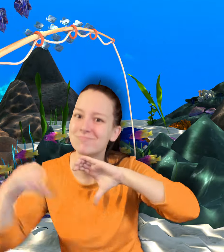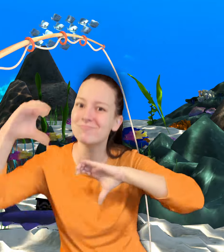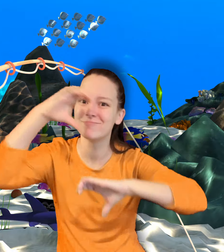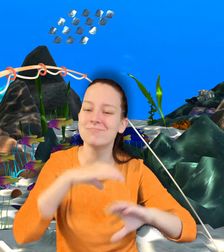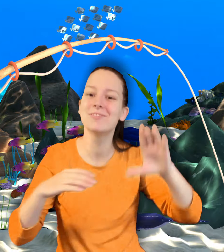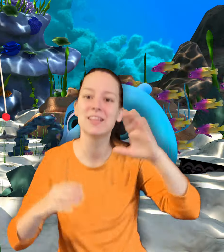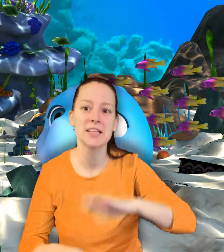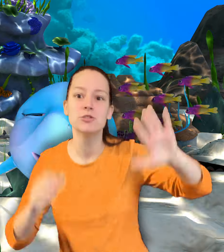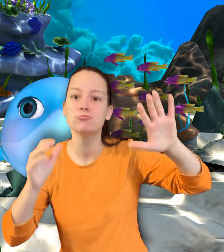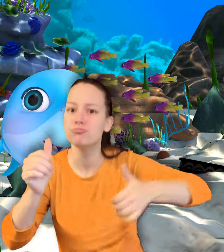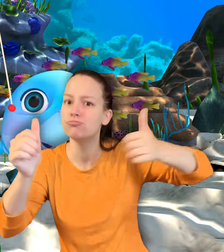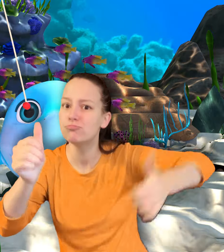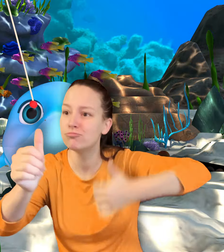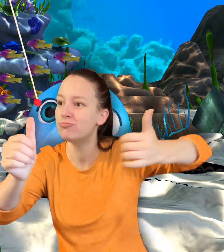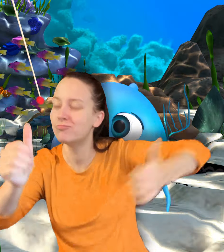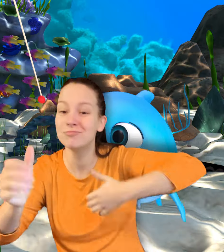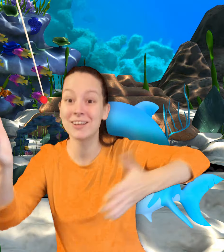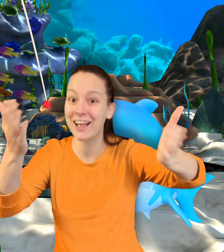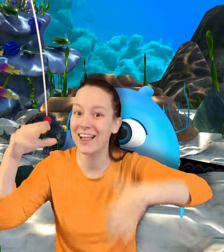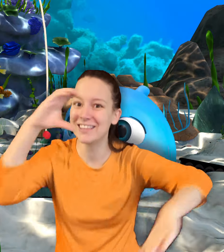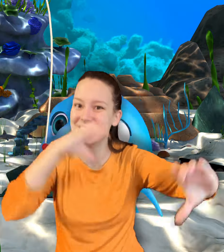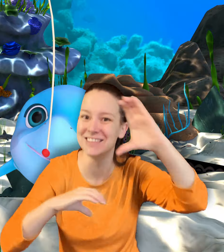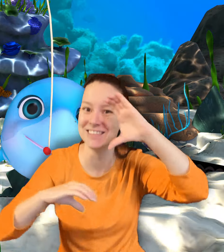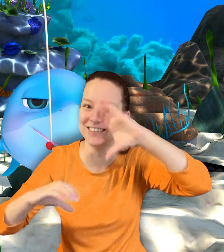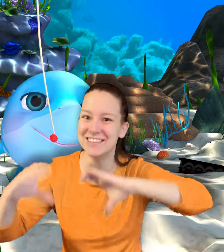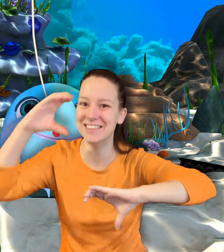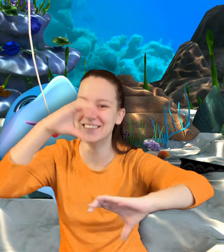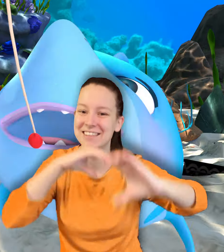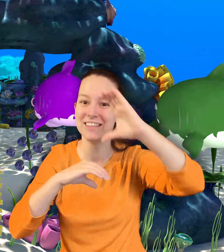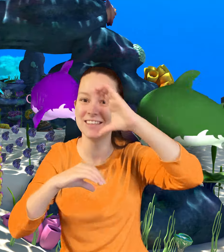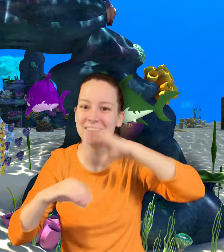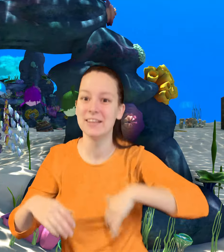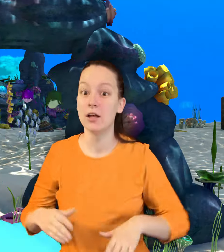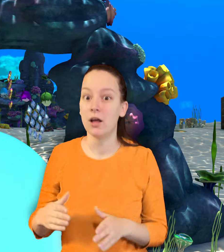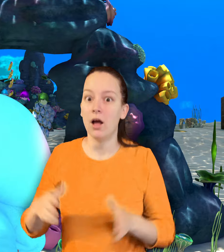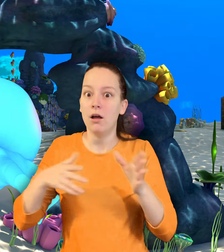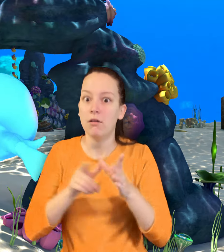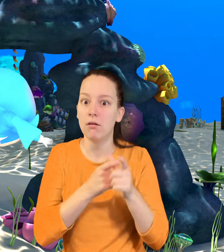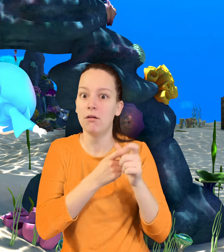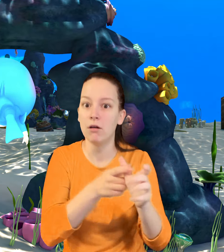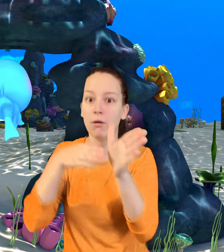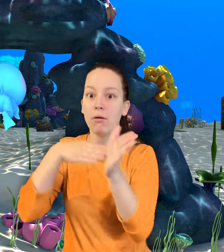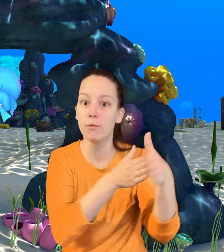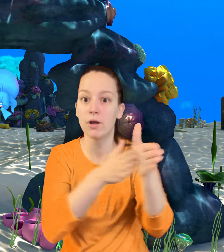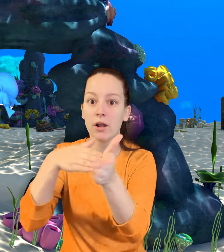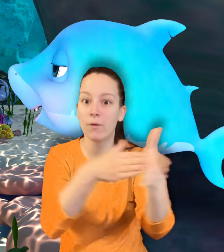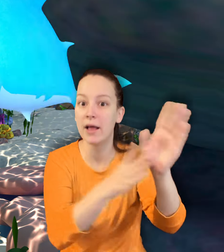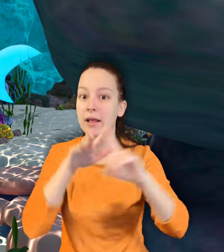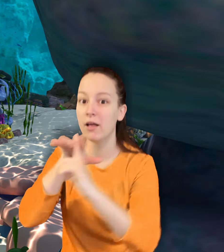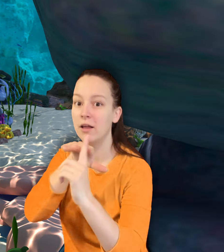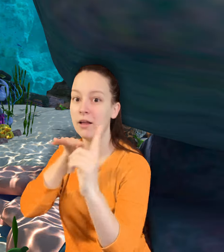のハタため家族逃げろ